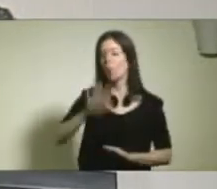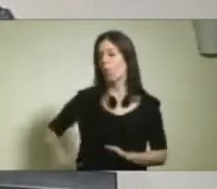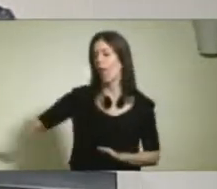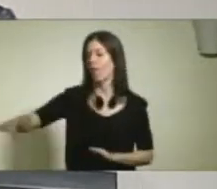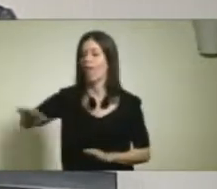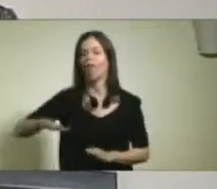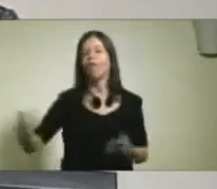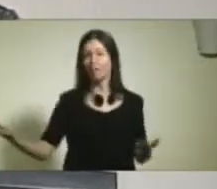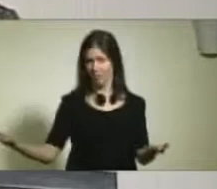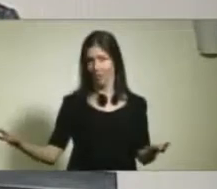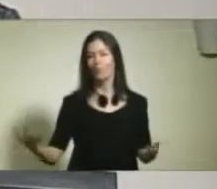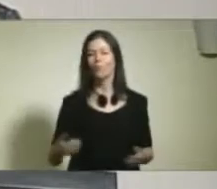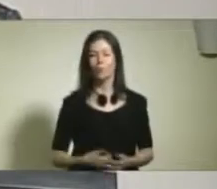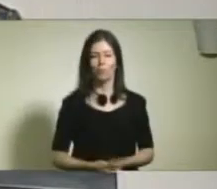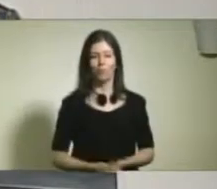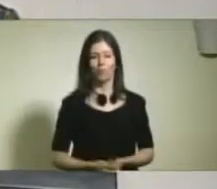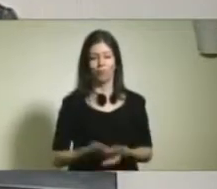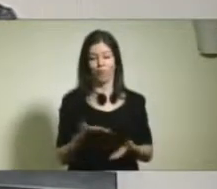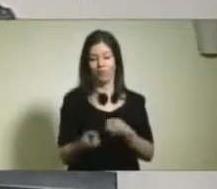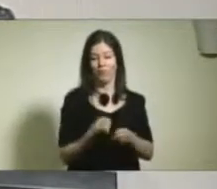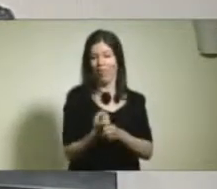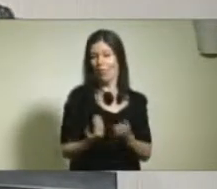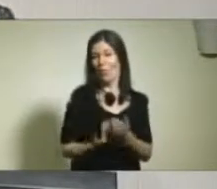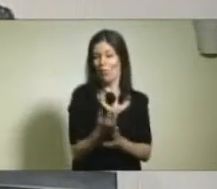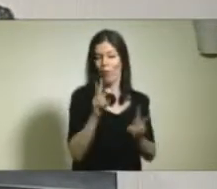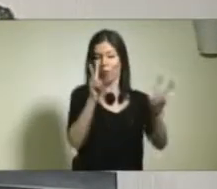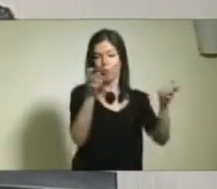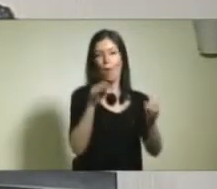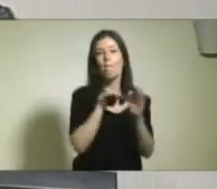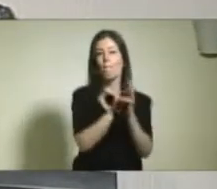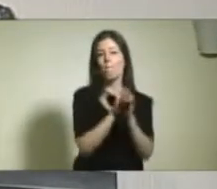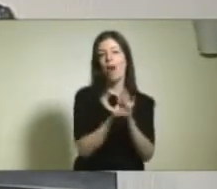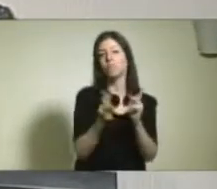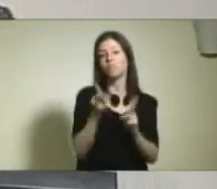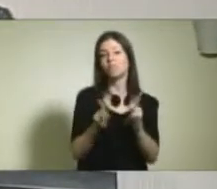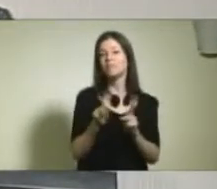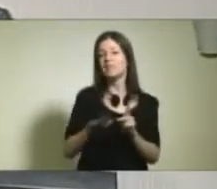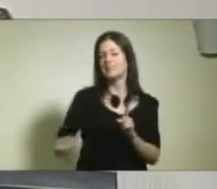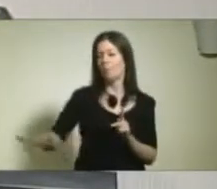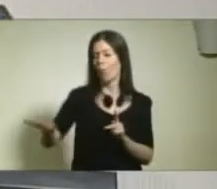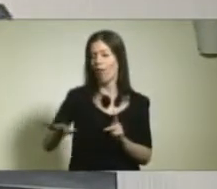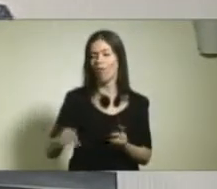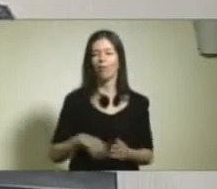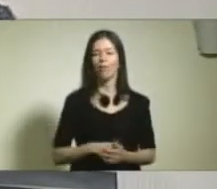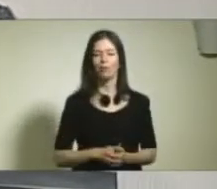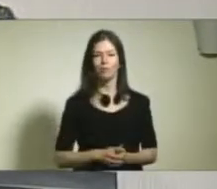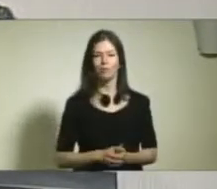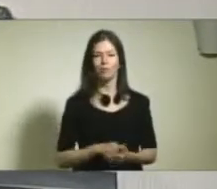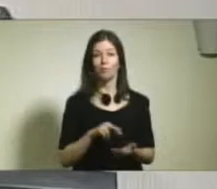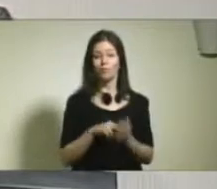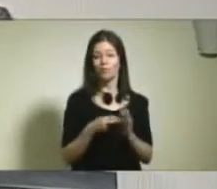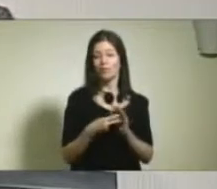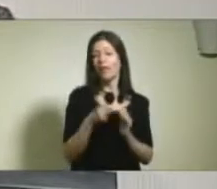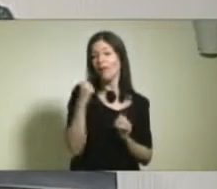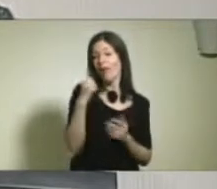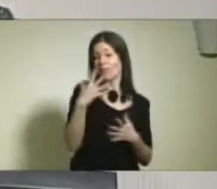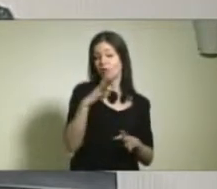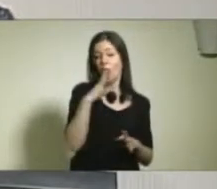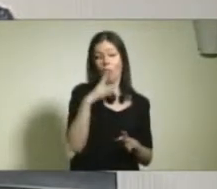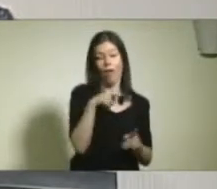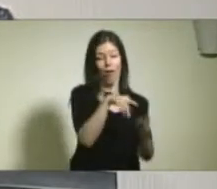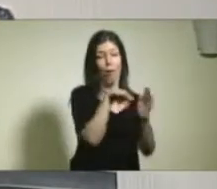Banque citoyenne. Alors donc, comme on l'a dit hier, hein, on est la seule banque à accueillir les plus défavorisés, puisqu'on est